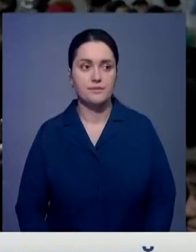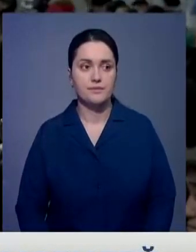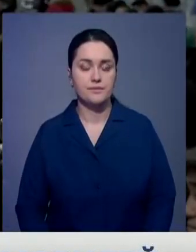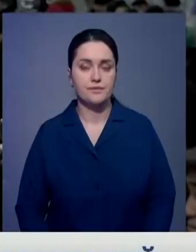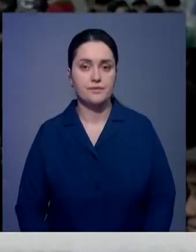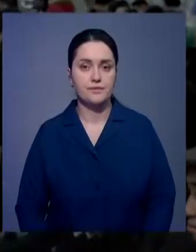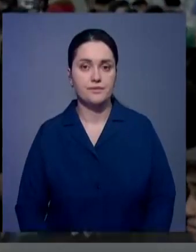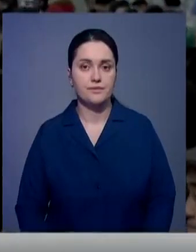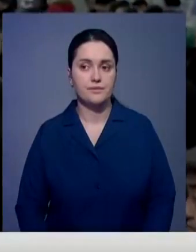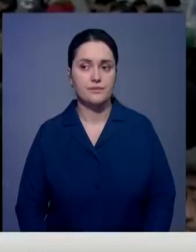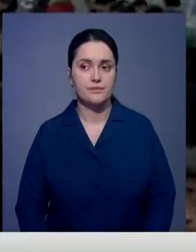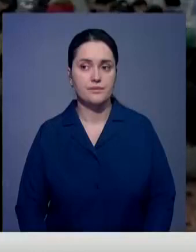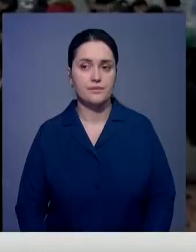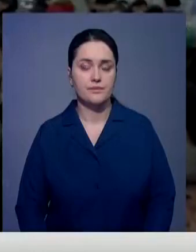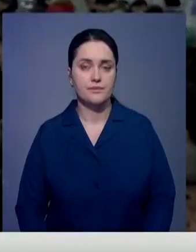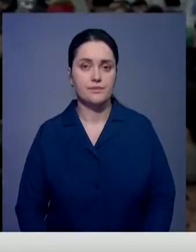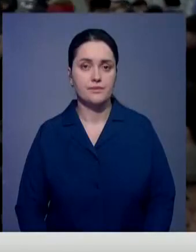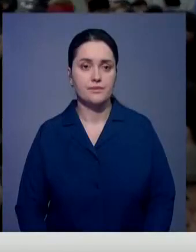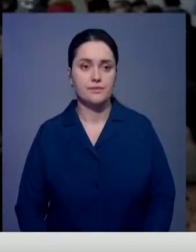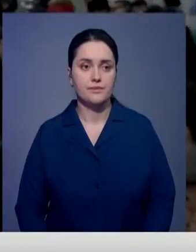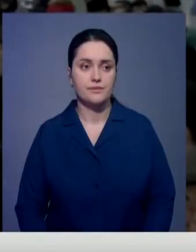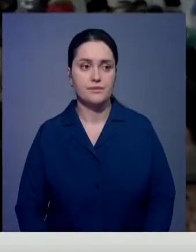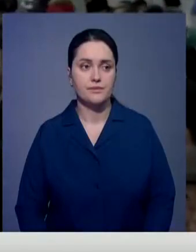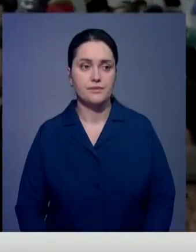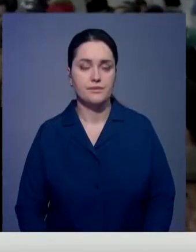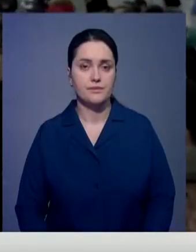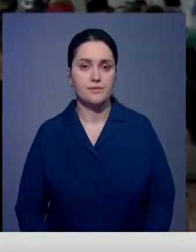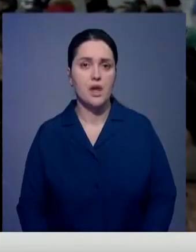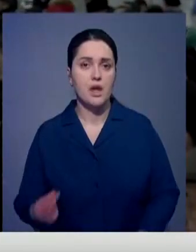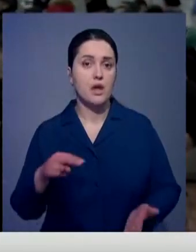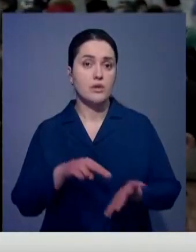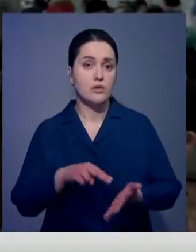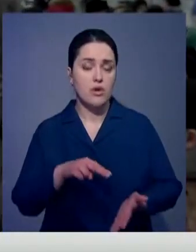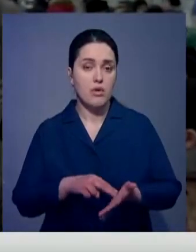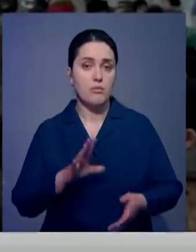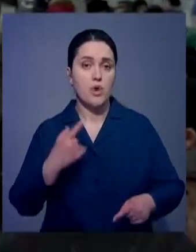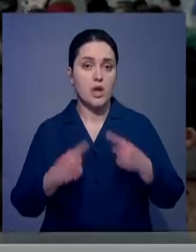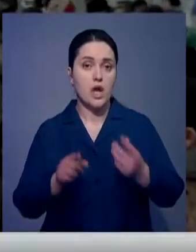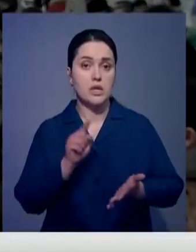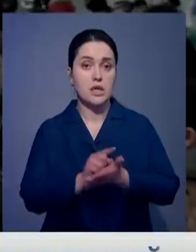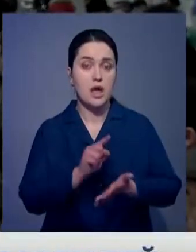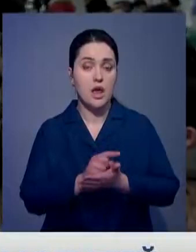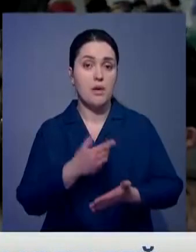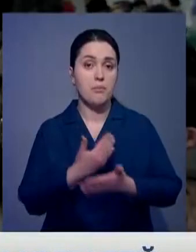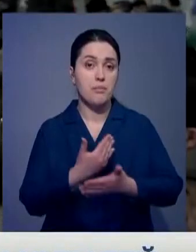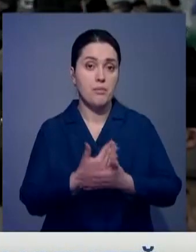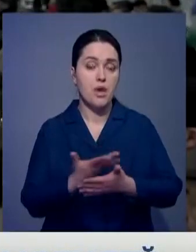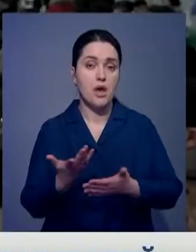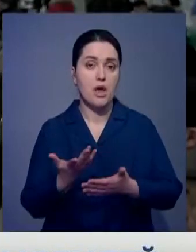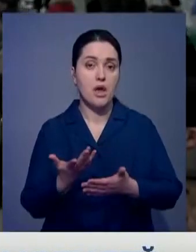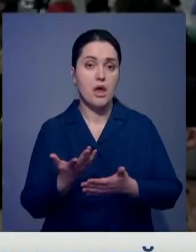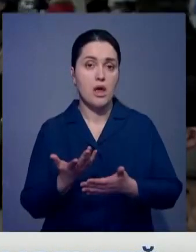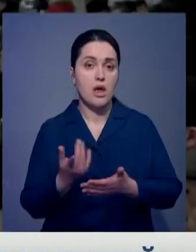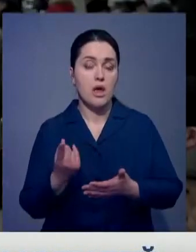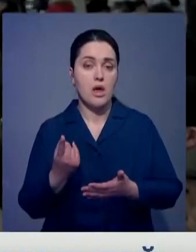Есть ставки определенные, то есть это зависит от года производства. Если до 2 лет производства это